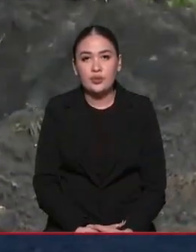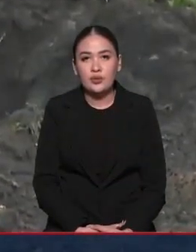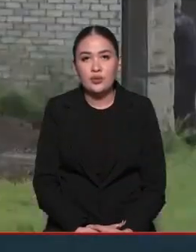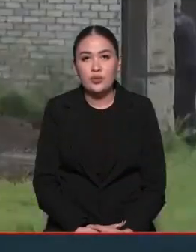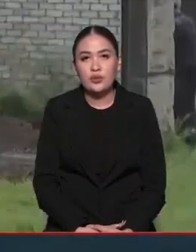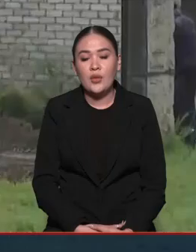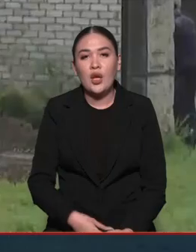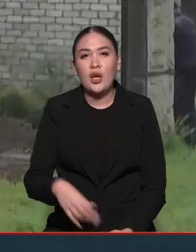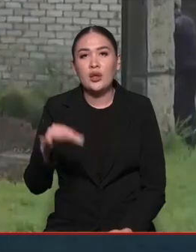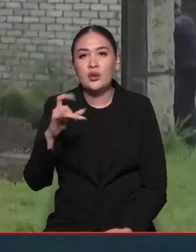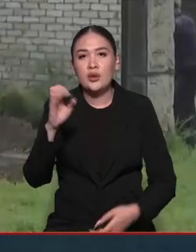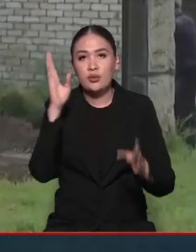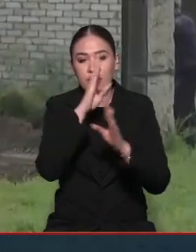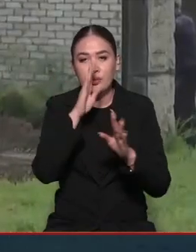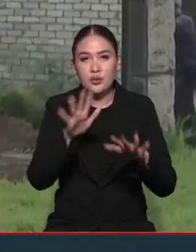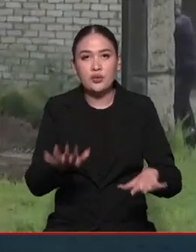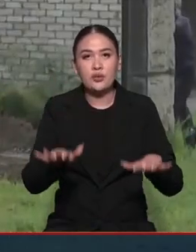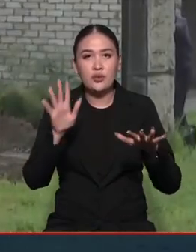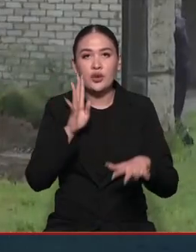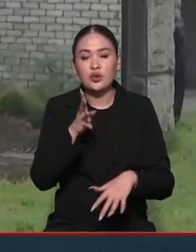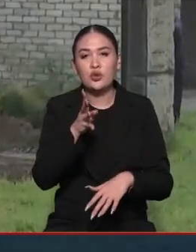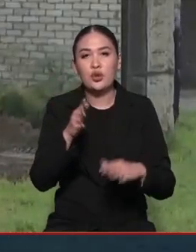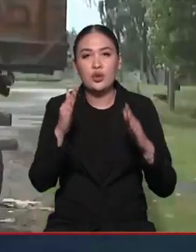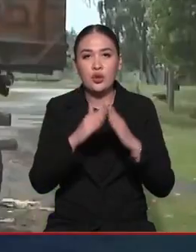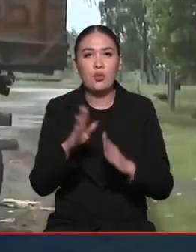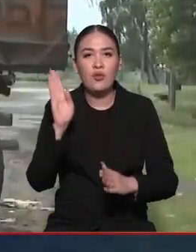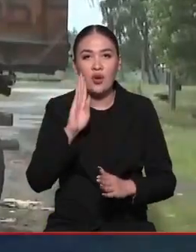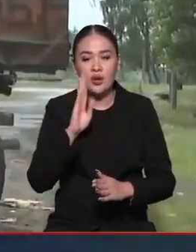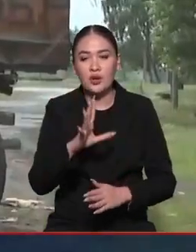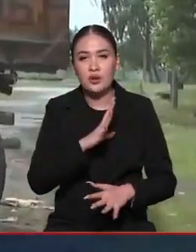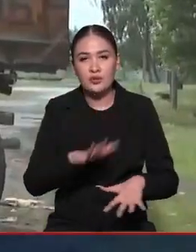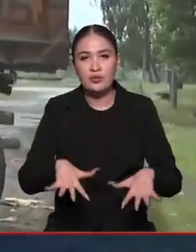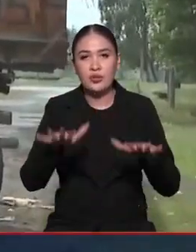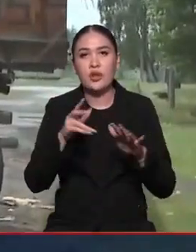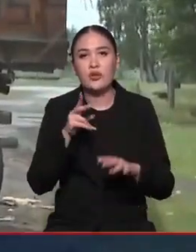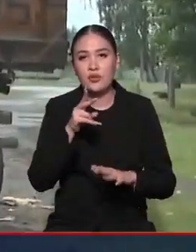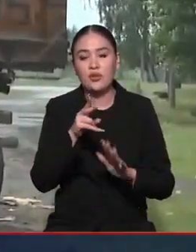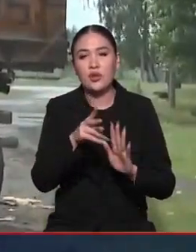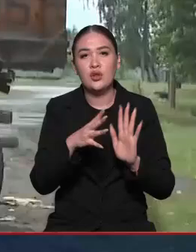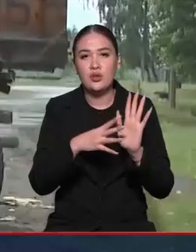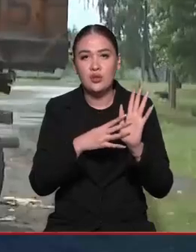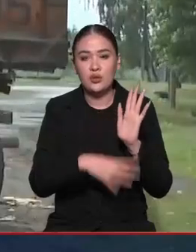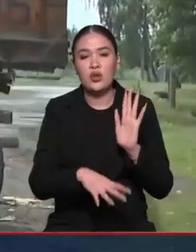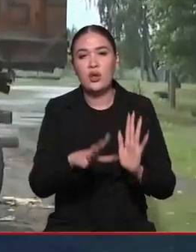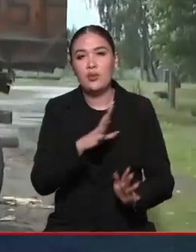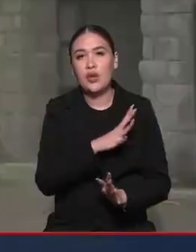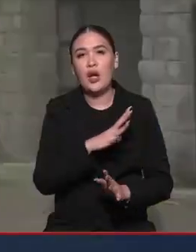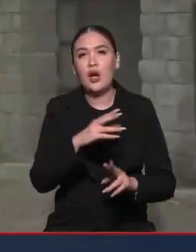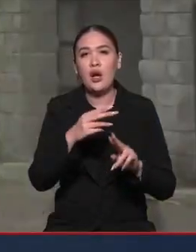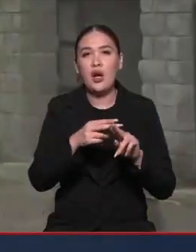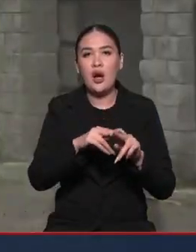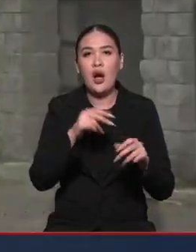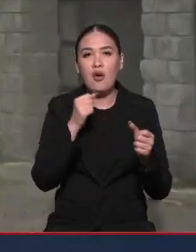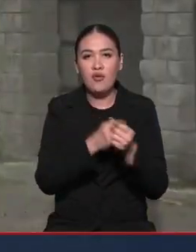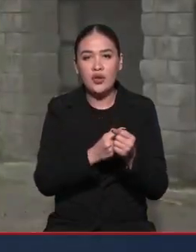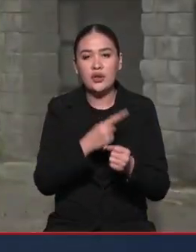Во время паводков около 4000 домов остались под водой. Из них 2094 признаны аварийными. Их